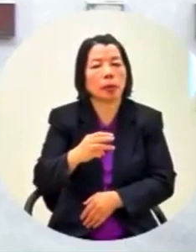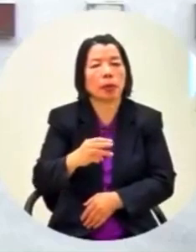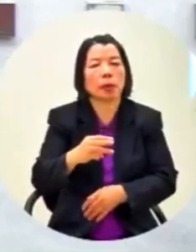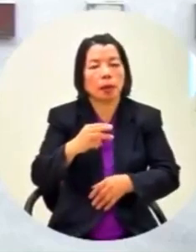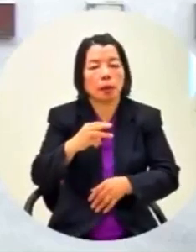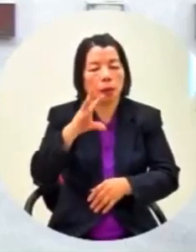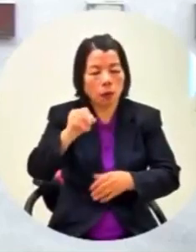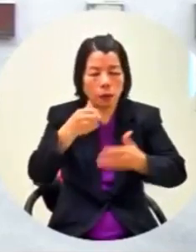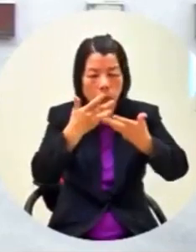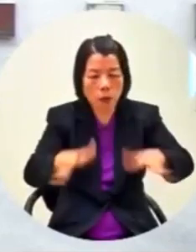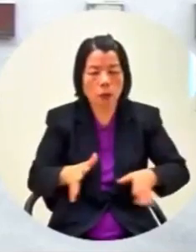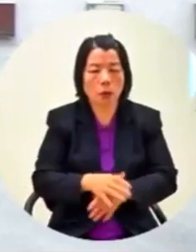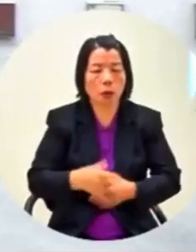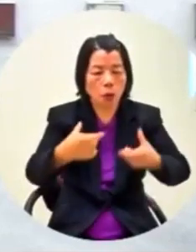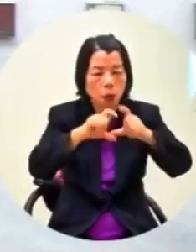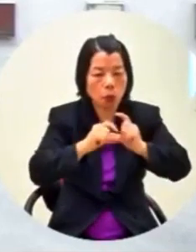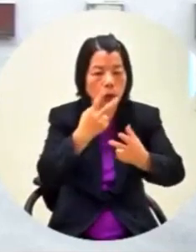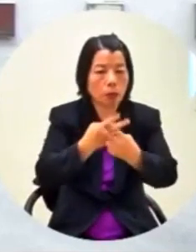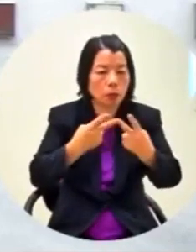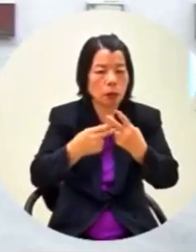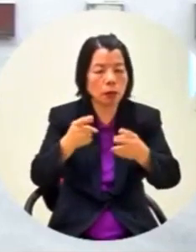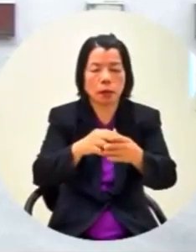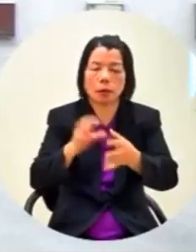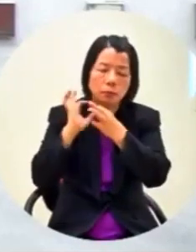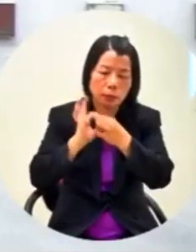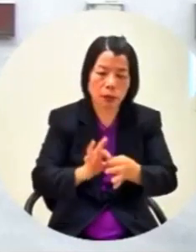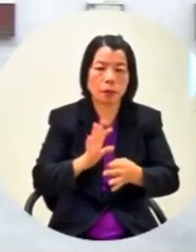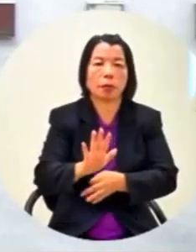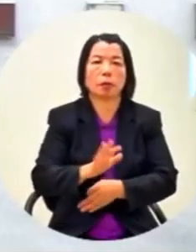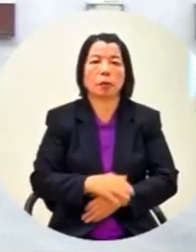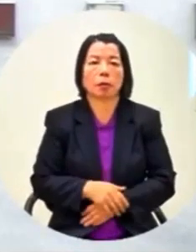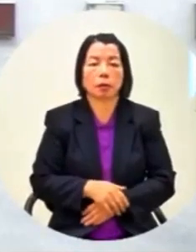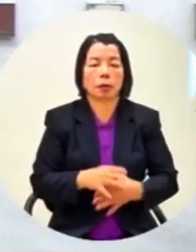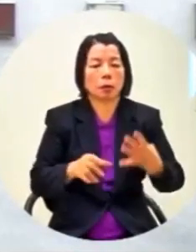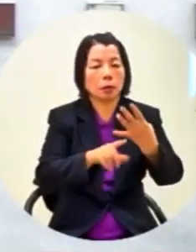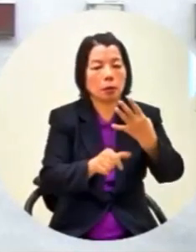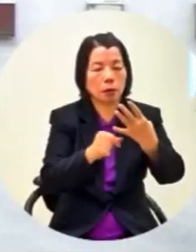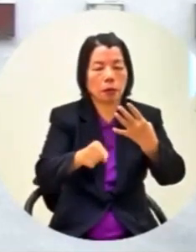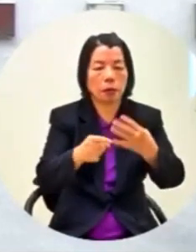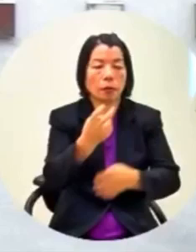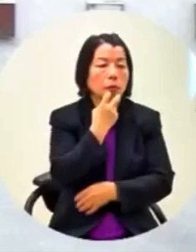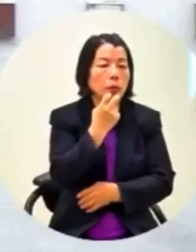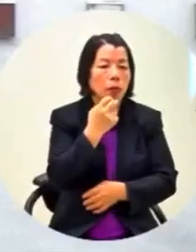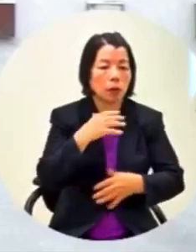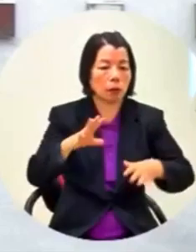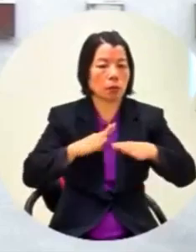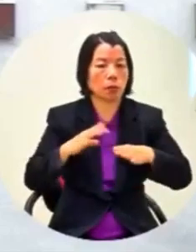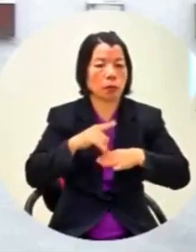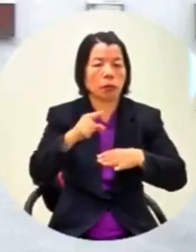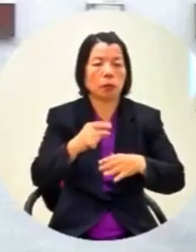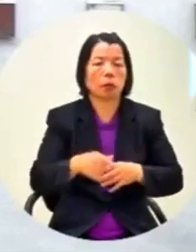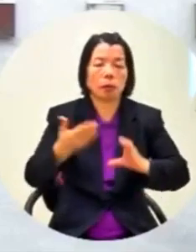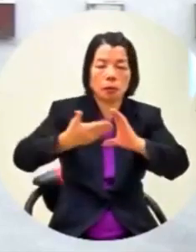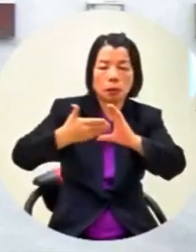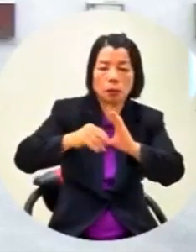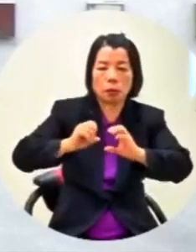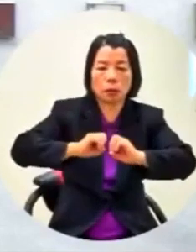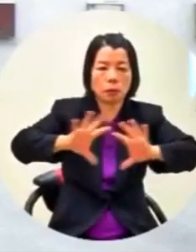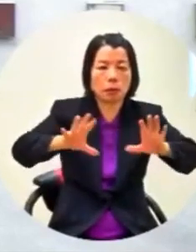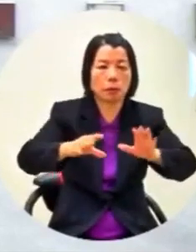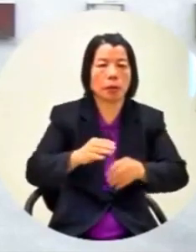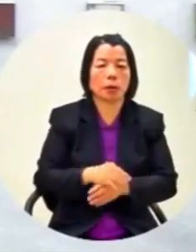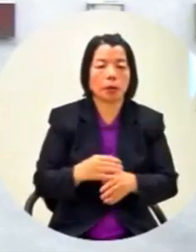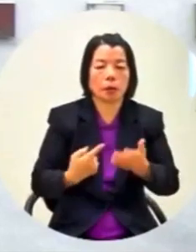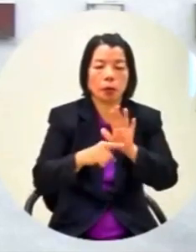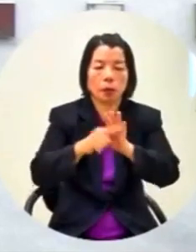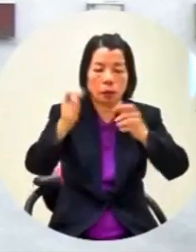回头客依然不断。4月，中央各级长官也在电视购物台推销高雄的石斑